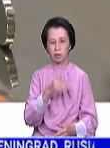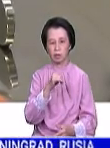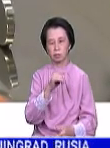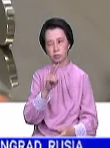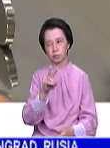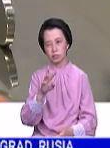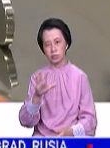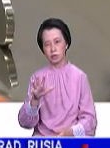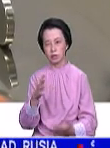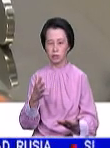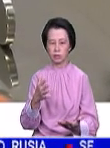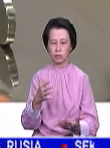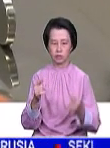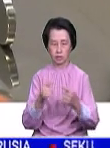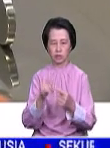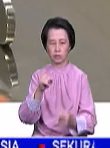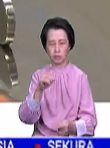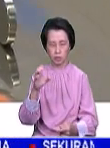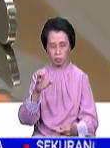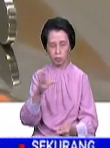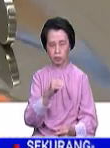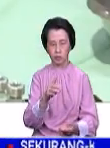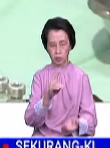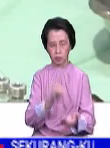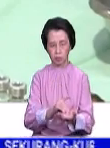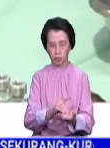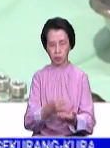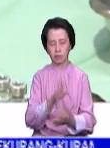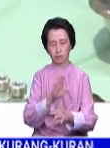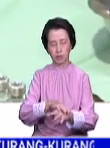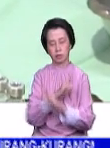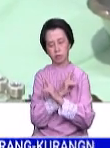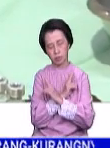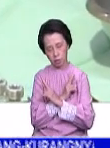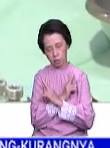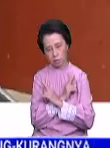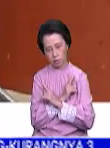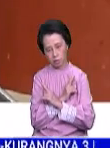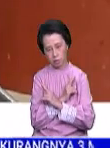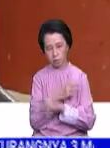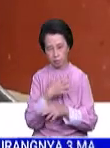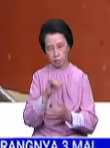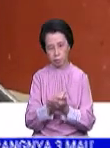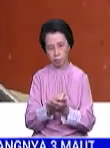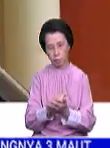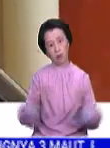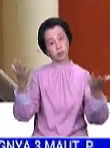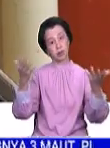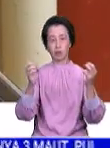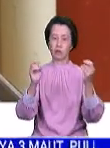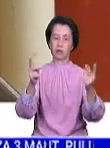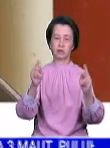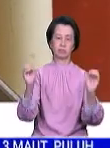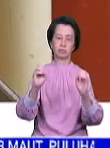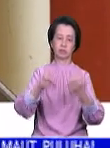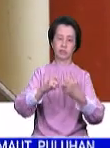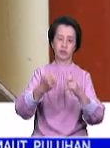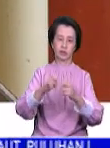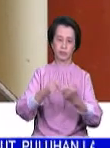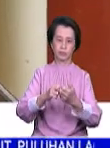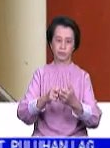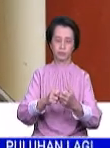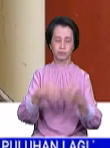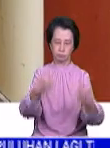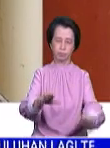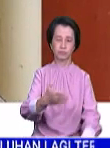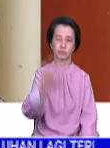152 per 100. Dan doktor suruh kami relax and ambil gig sekali. Okeylah, saya dah masalah pun. Jadi kami